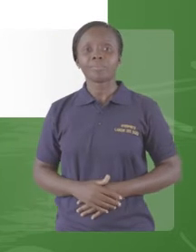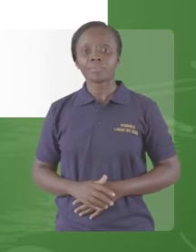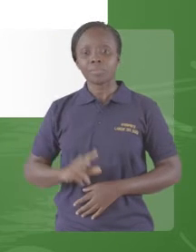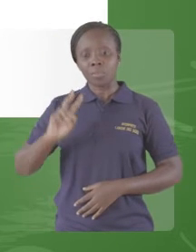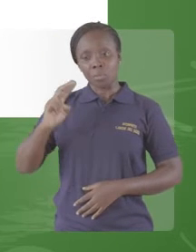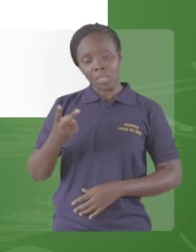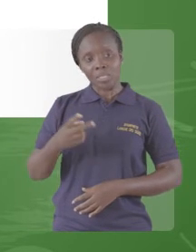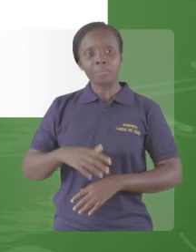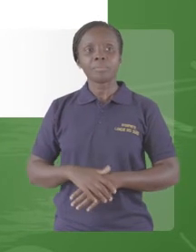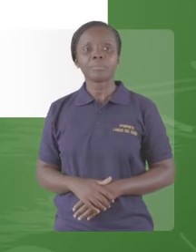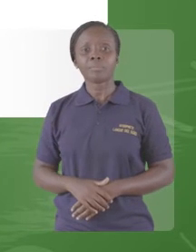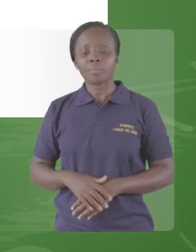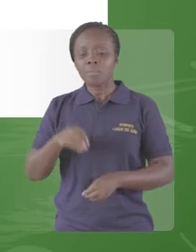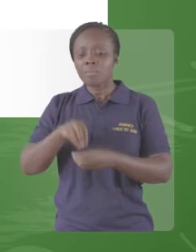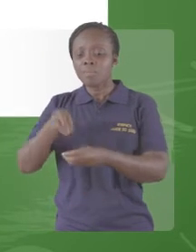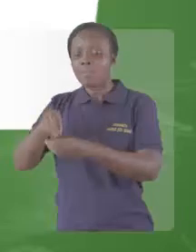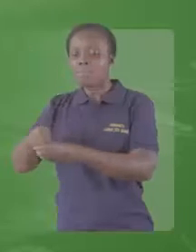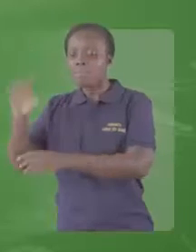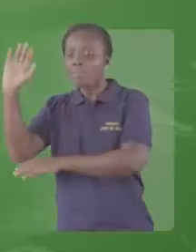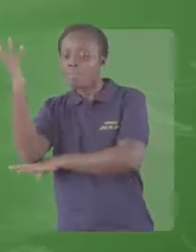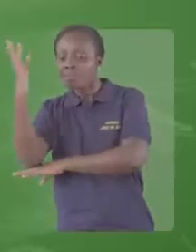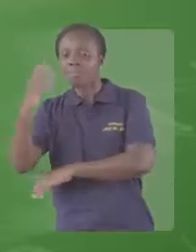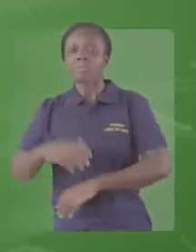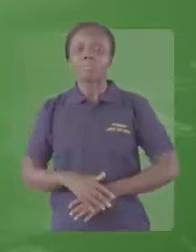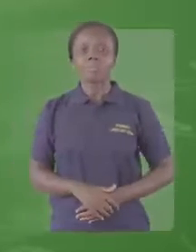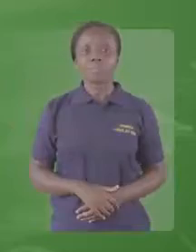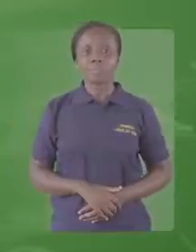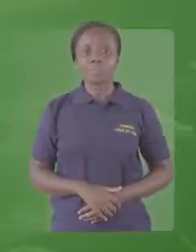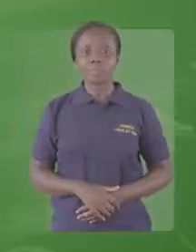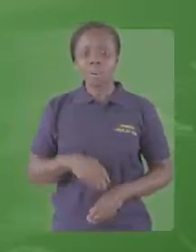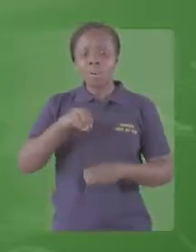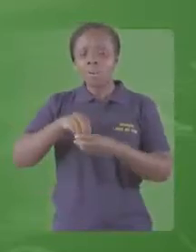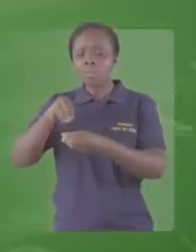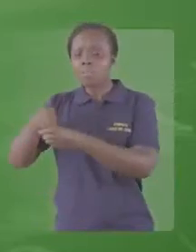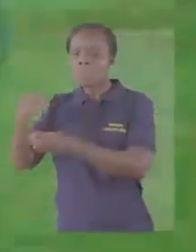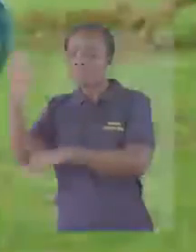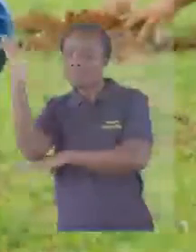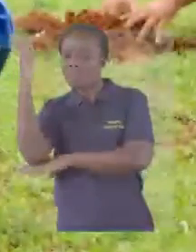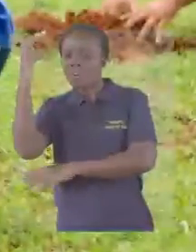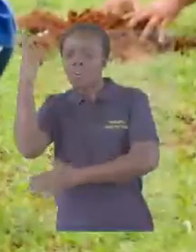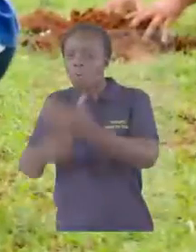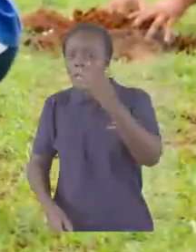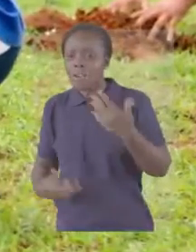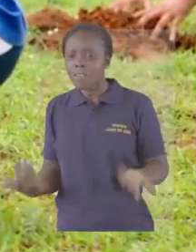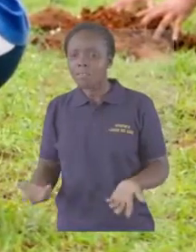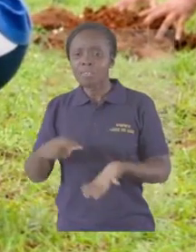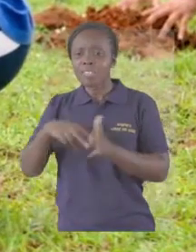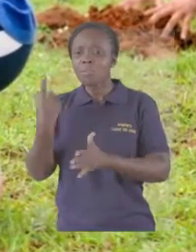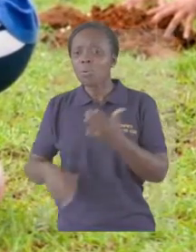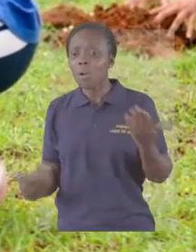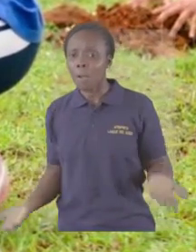Ensuite, faire le reboisement. Qu'est-ce que le reboisement? Le reboisement